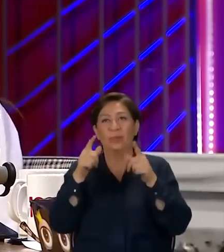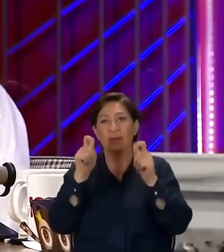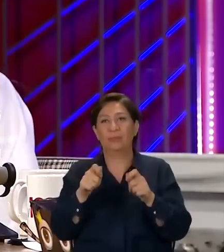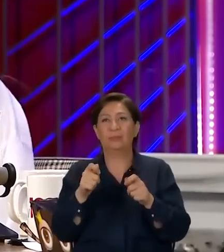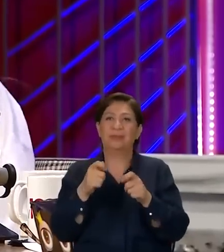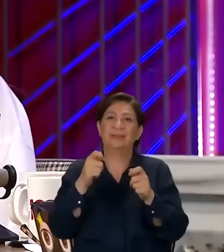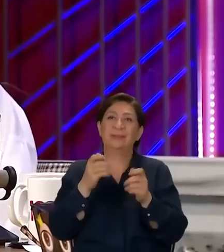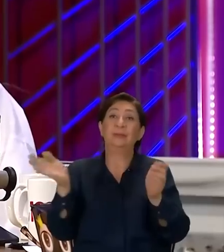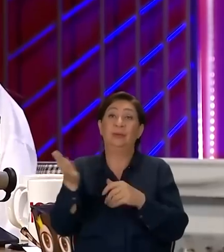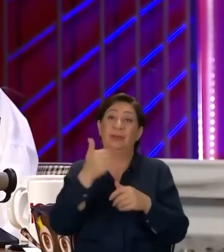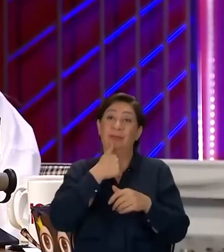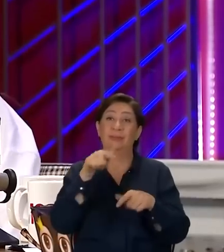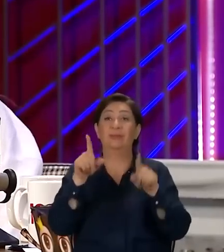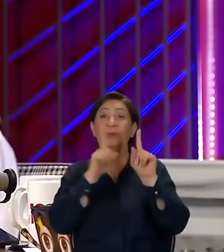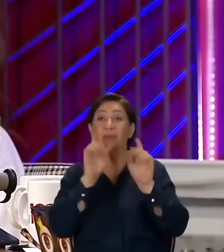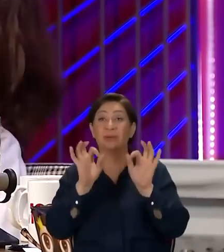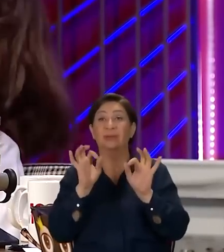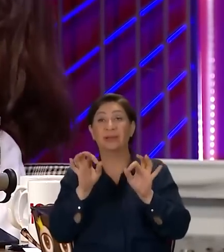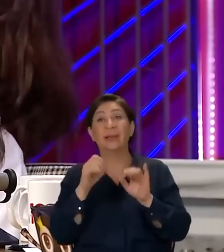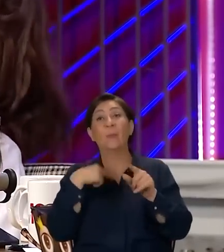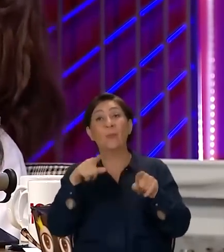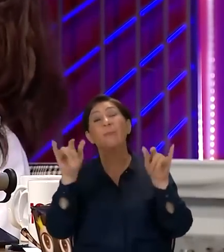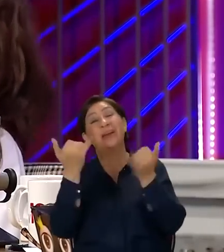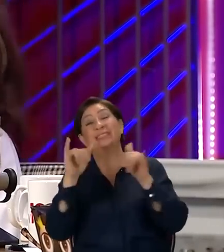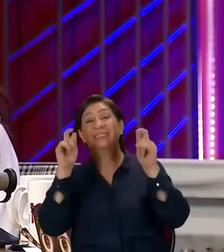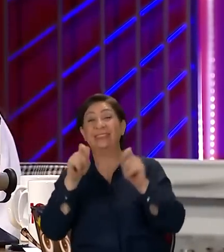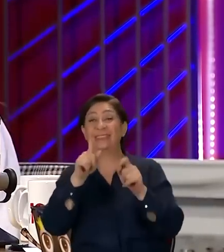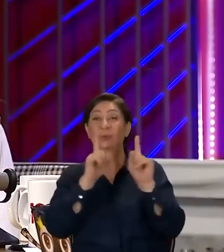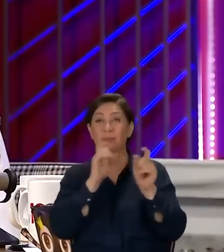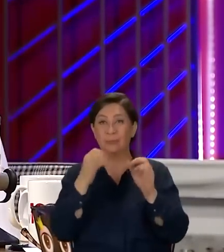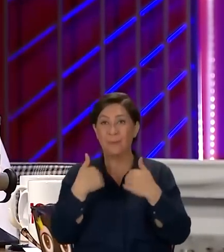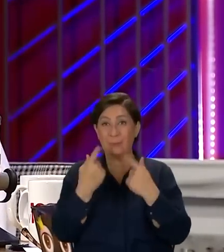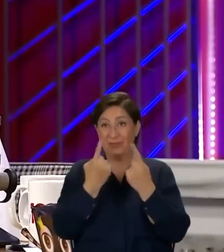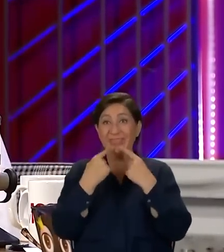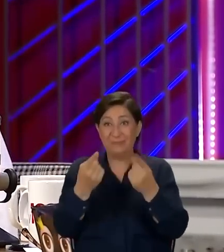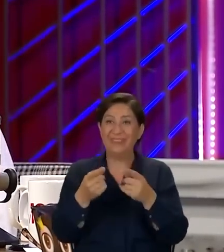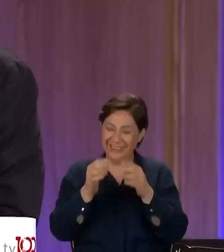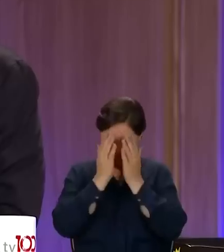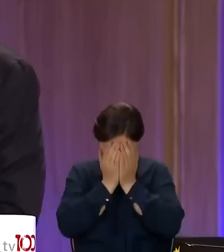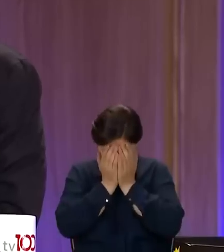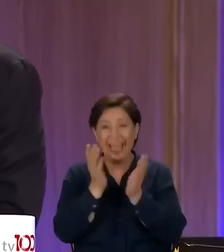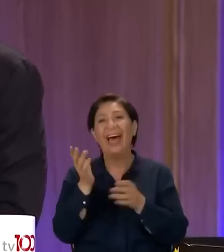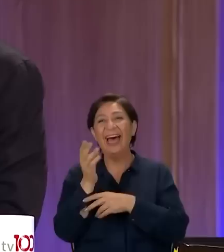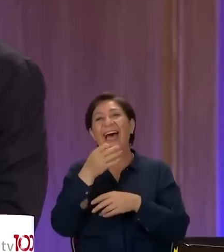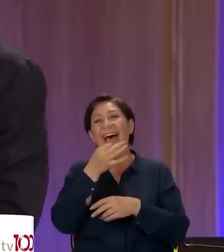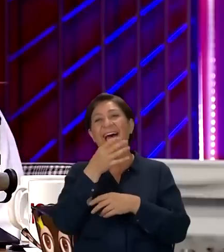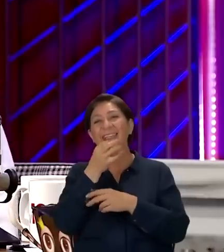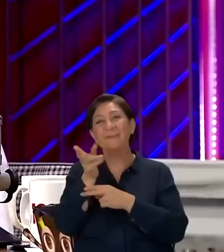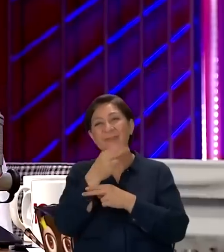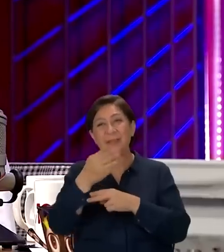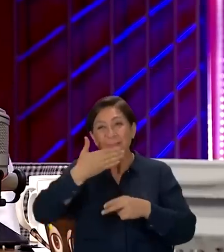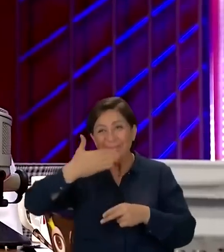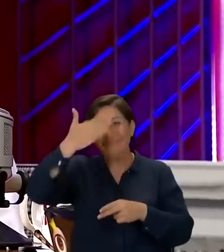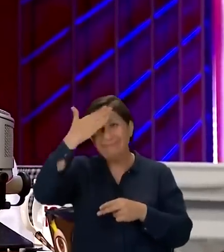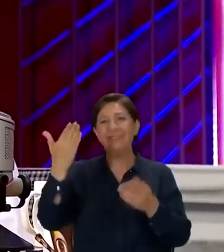yapayım yürü adamım bugün senin doğum günün bugün öyle bir partileyeceğiz ki sanki senin doğum günün ben bir şey diyeyim mi acemi balığı öpüp başlarına